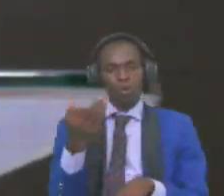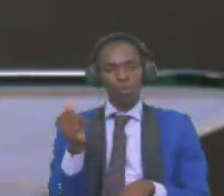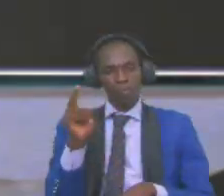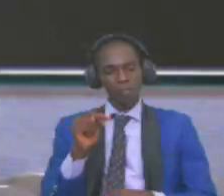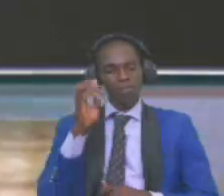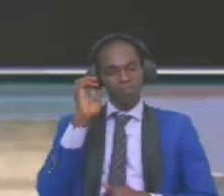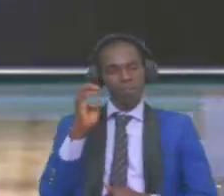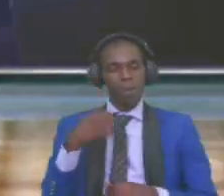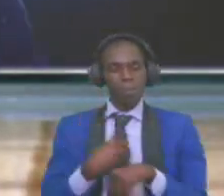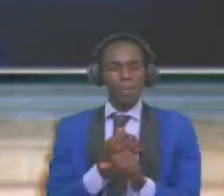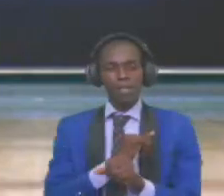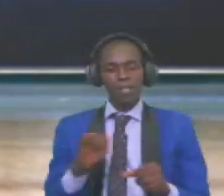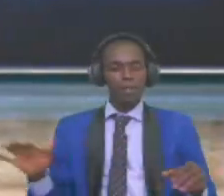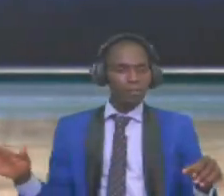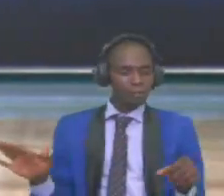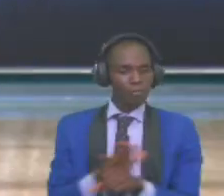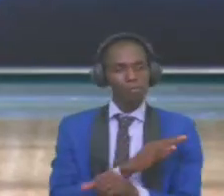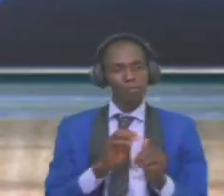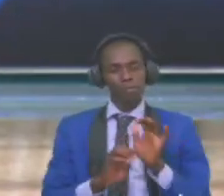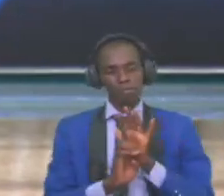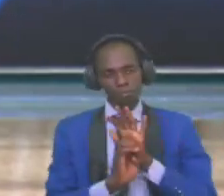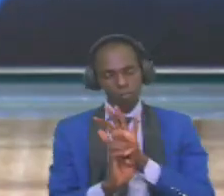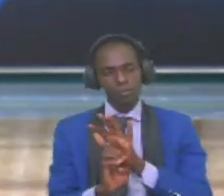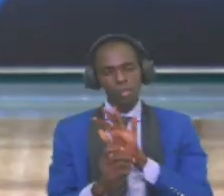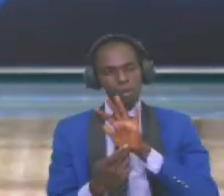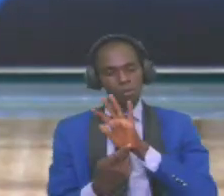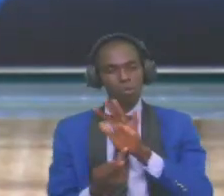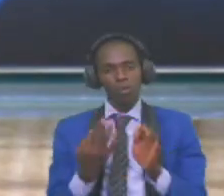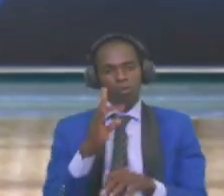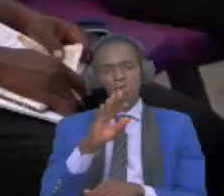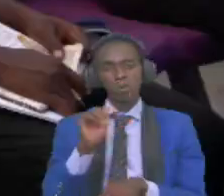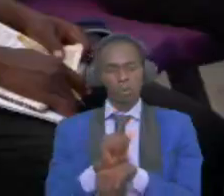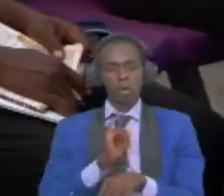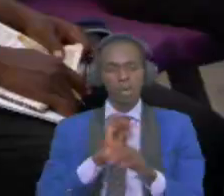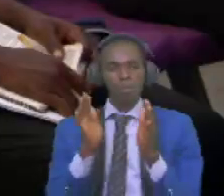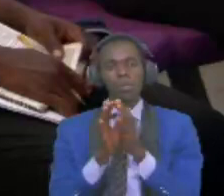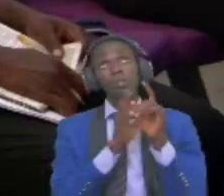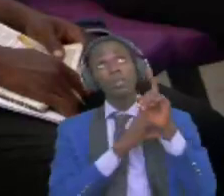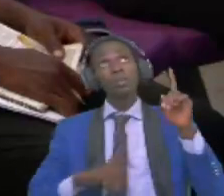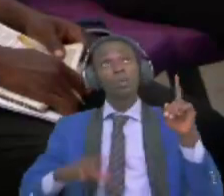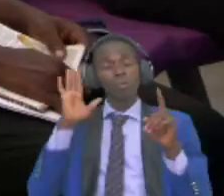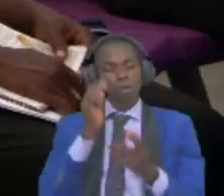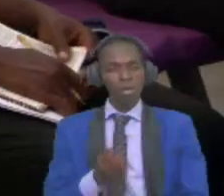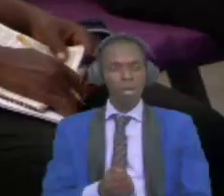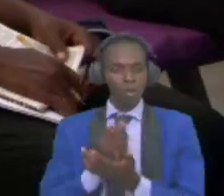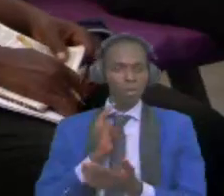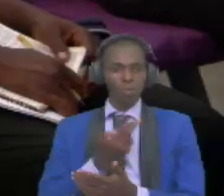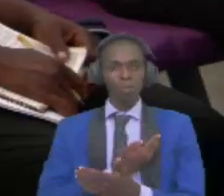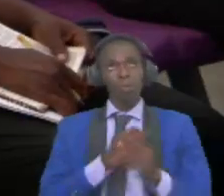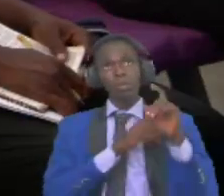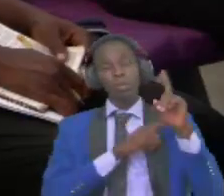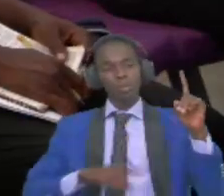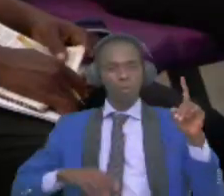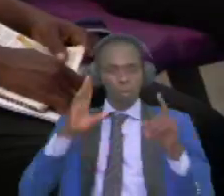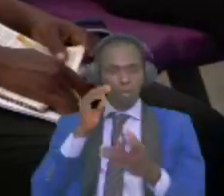évangéliste remplit bien tant ministère le sérieux nous a dit le seigneur